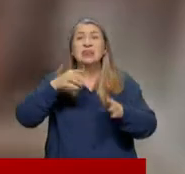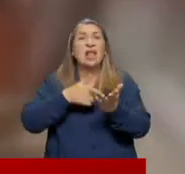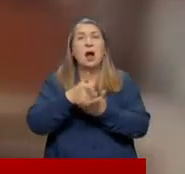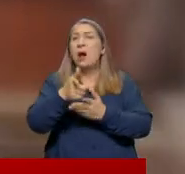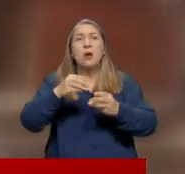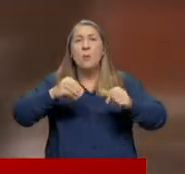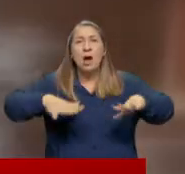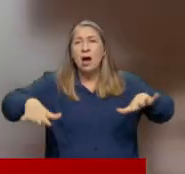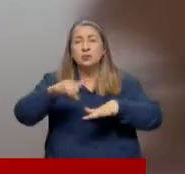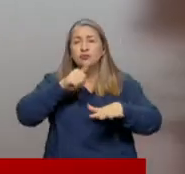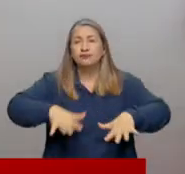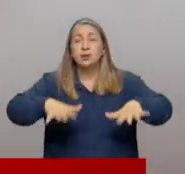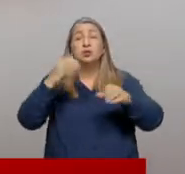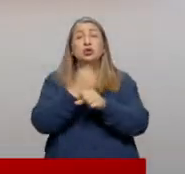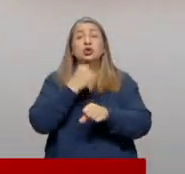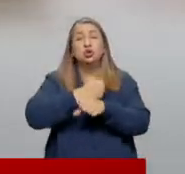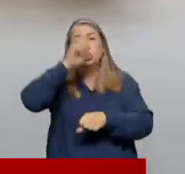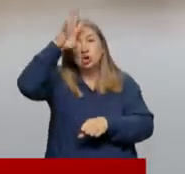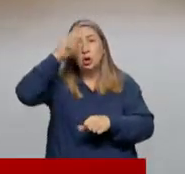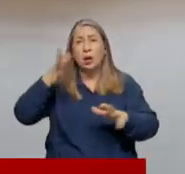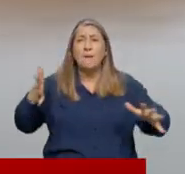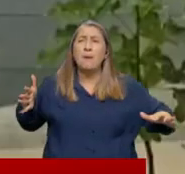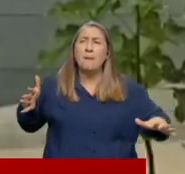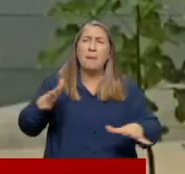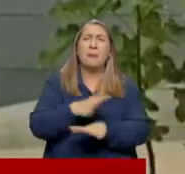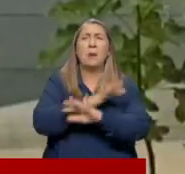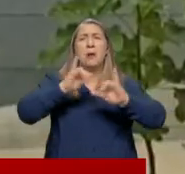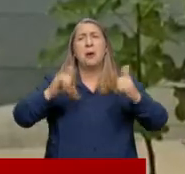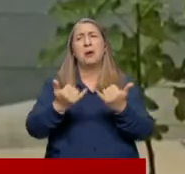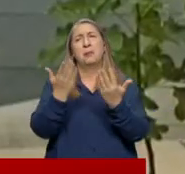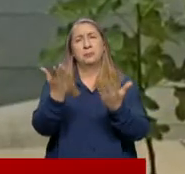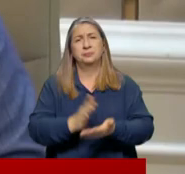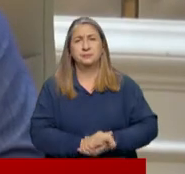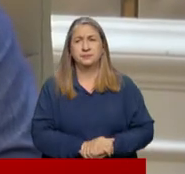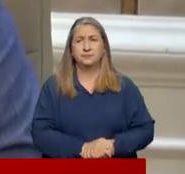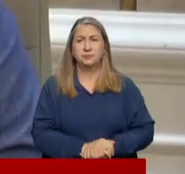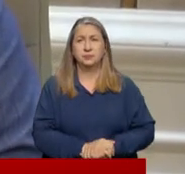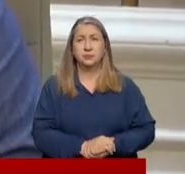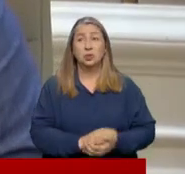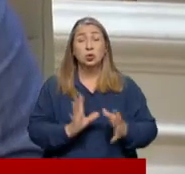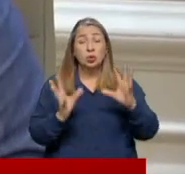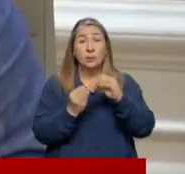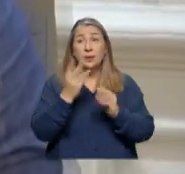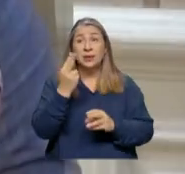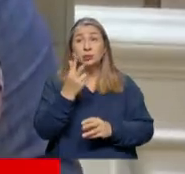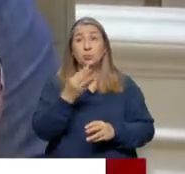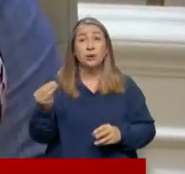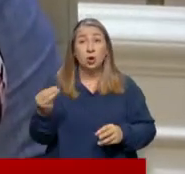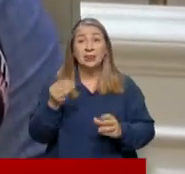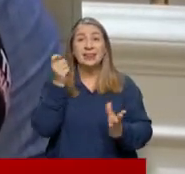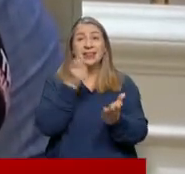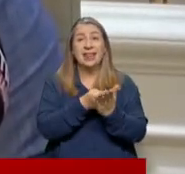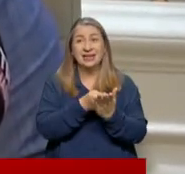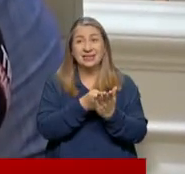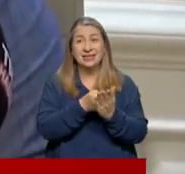su altında bıraktı Zonguldak'ta da afet yıktı geçti ve toplamda iki buçuk milyon lira para